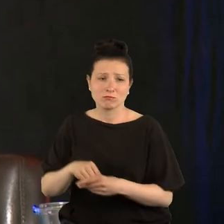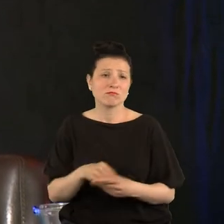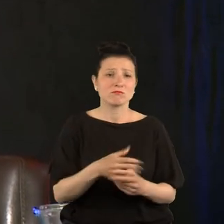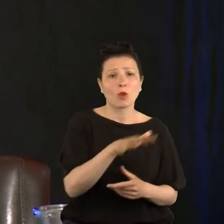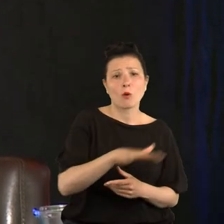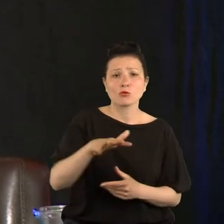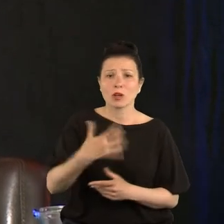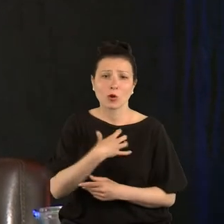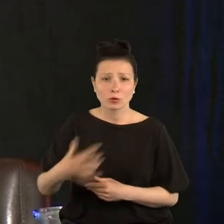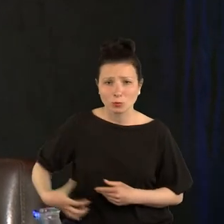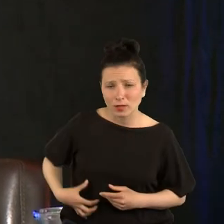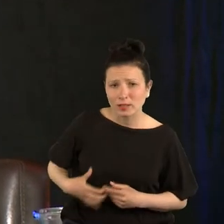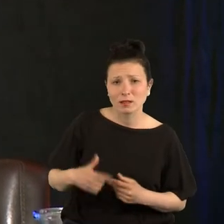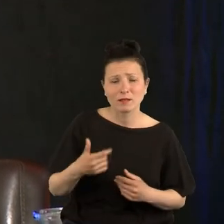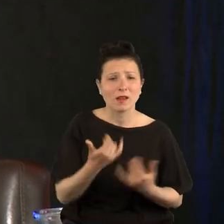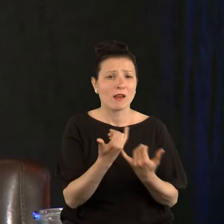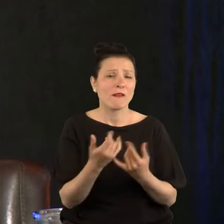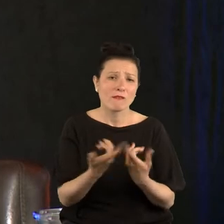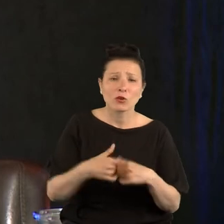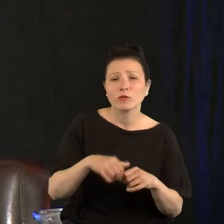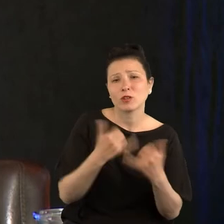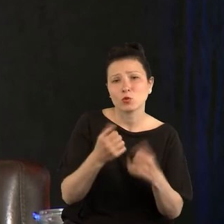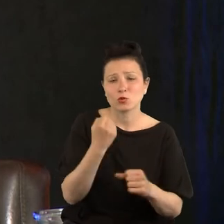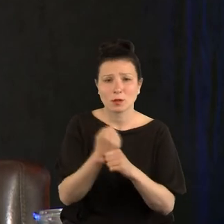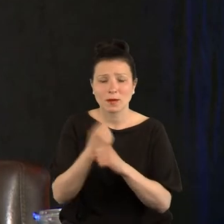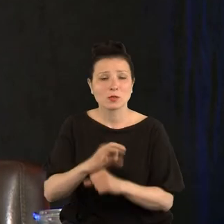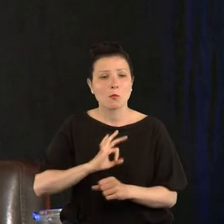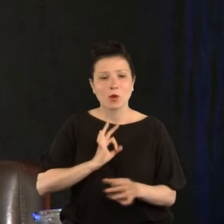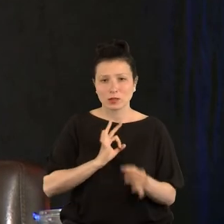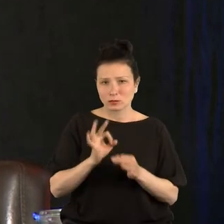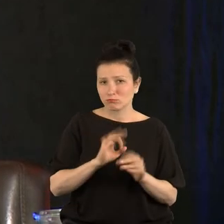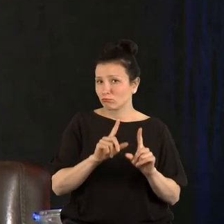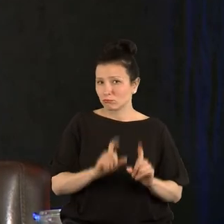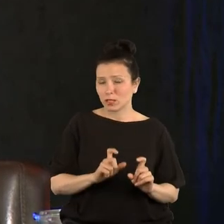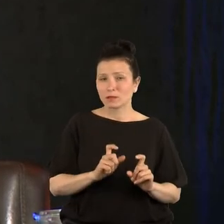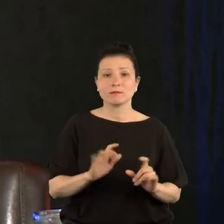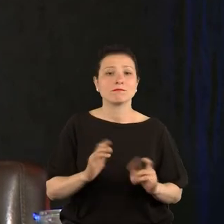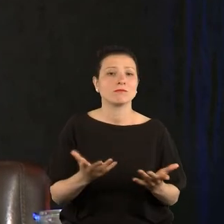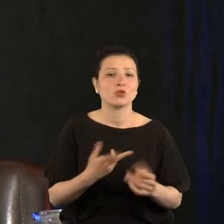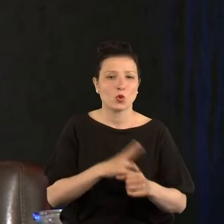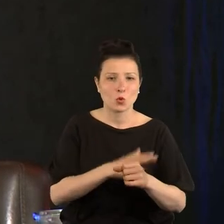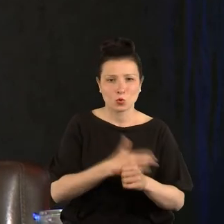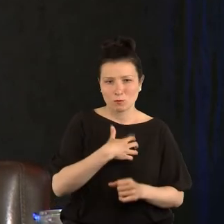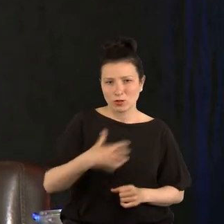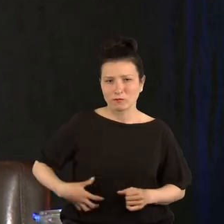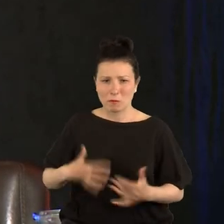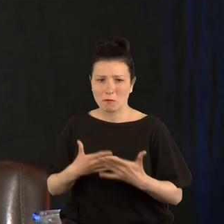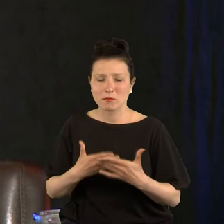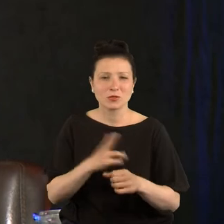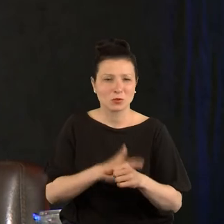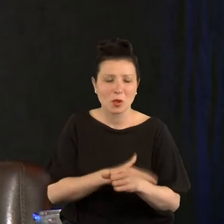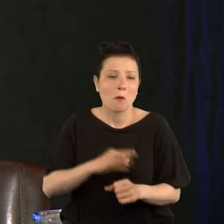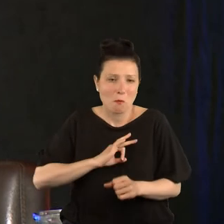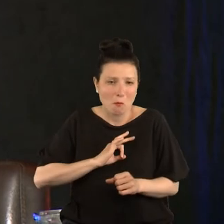gospodarki, funkcjonowania zawodowego w różnych obszarach gospodarki, bo moja historia zaczęła się w Urzędzie Marszałkowskim albo blisko tego urzędu,